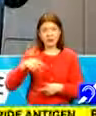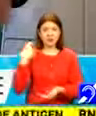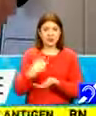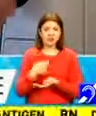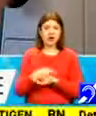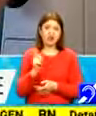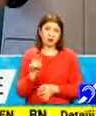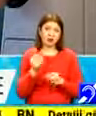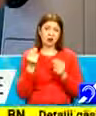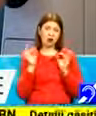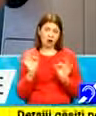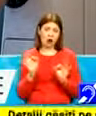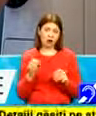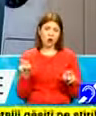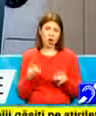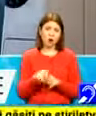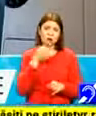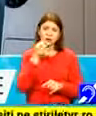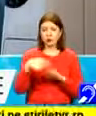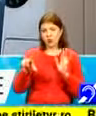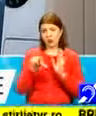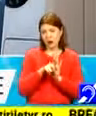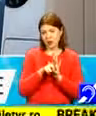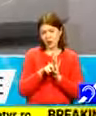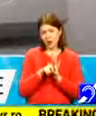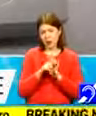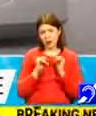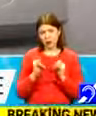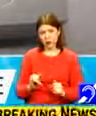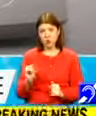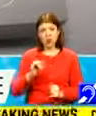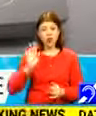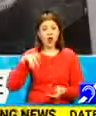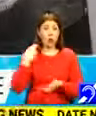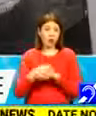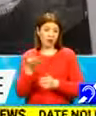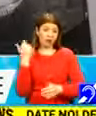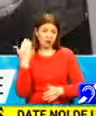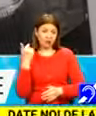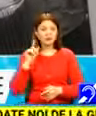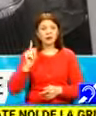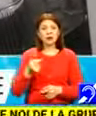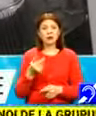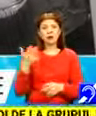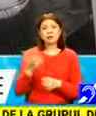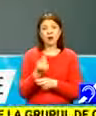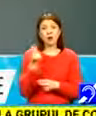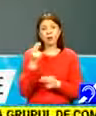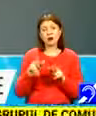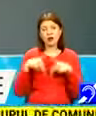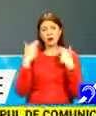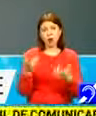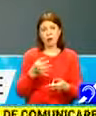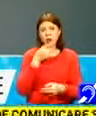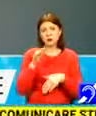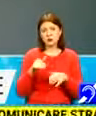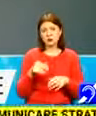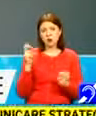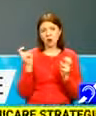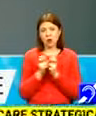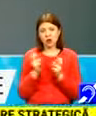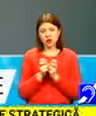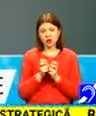prețul corect așa cum prevede legislația actuală cei care deja au plătit trebuie să recupereze banii spunea ministrul energiei